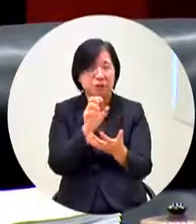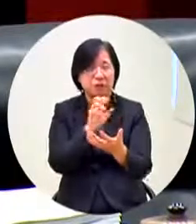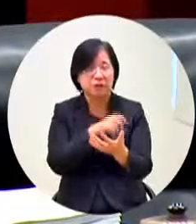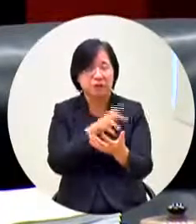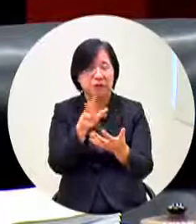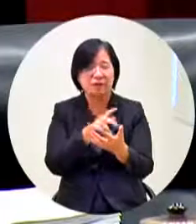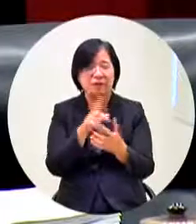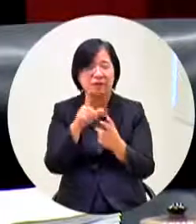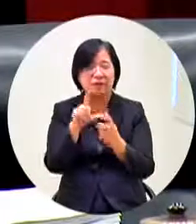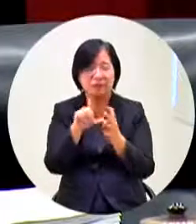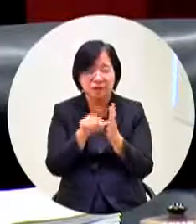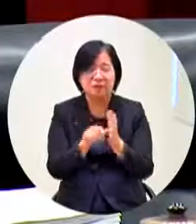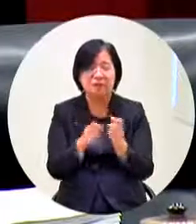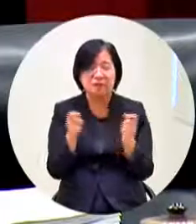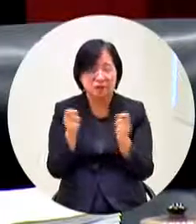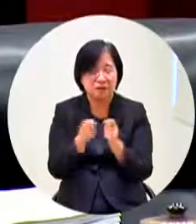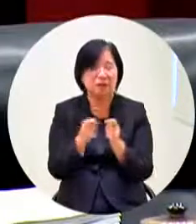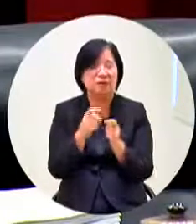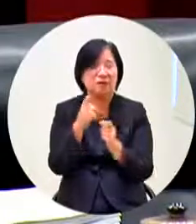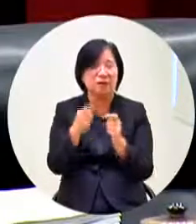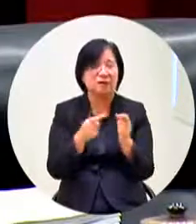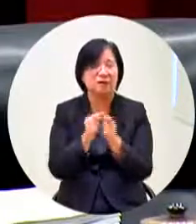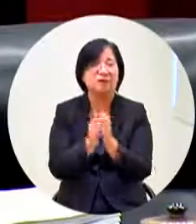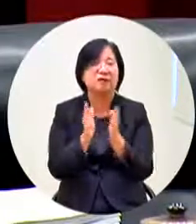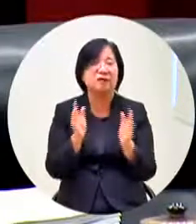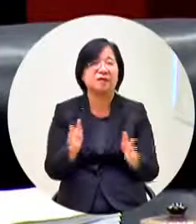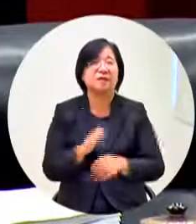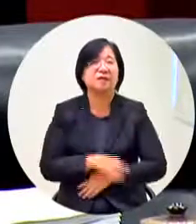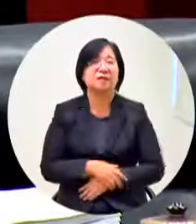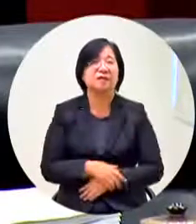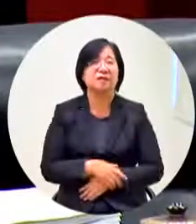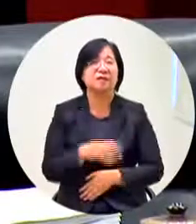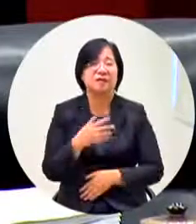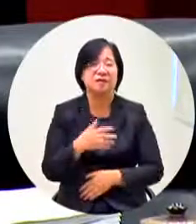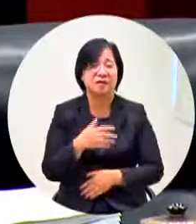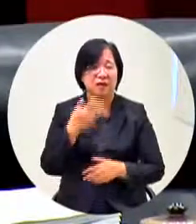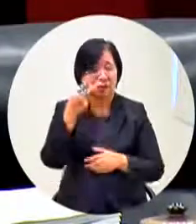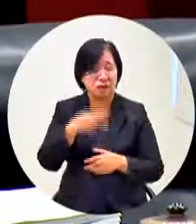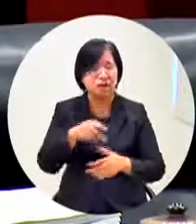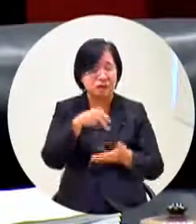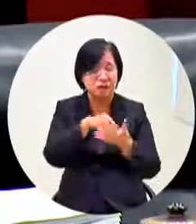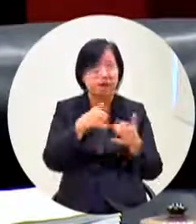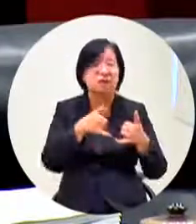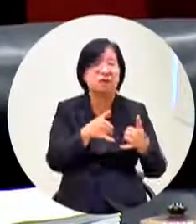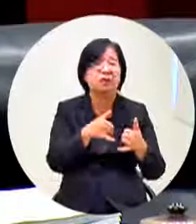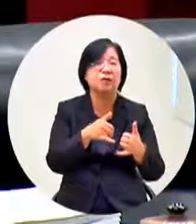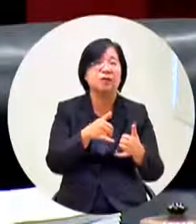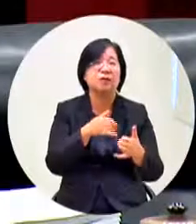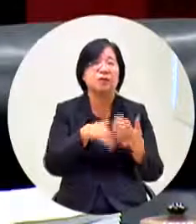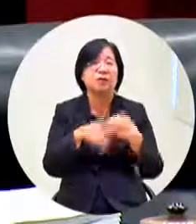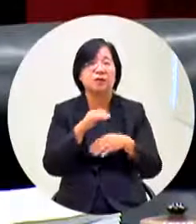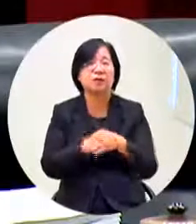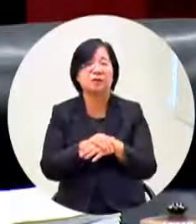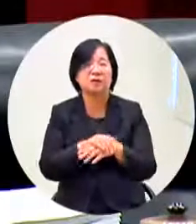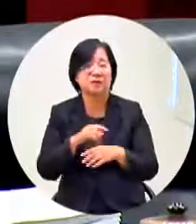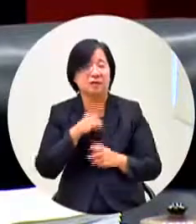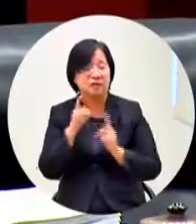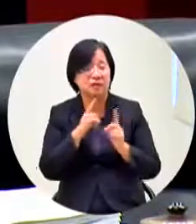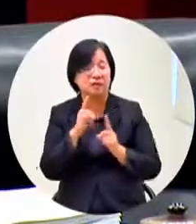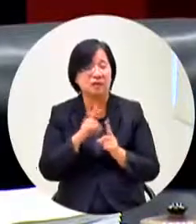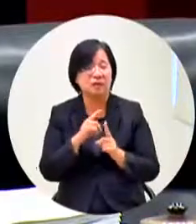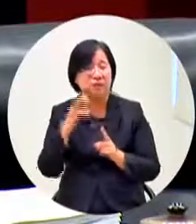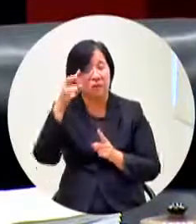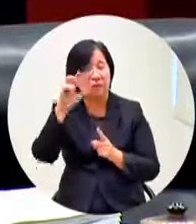一年他已经做了崇利路、自由路到文字路这一段的崇利路，还有曾子路就是自由路到博爱路这一